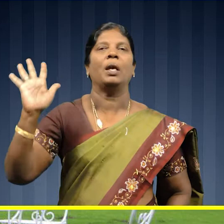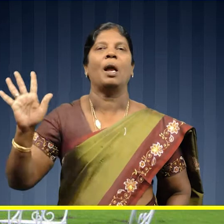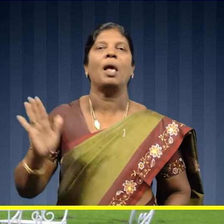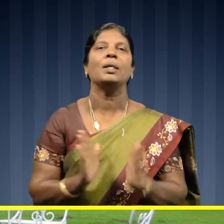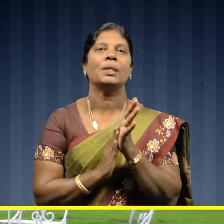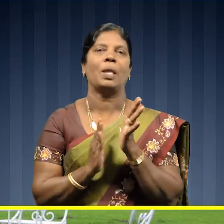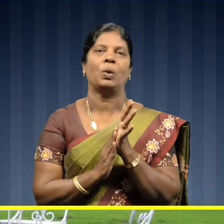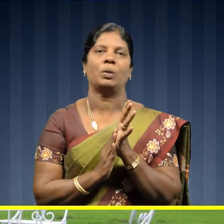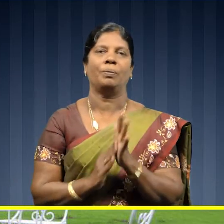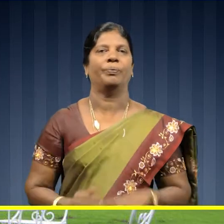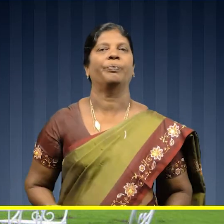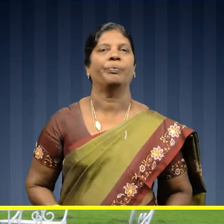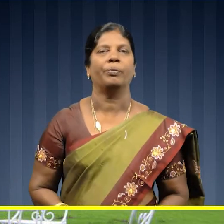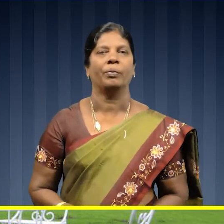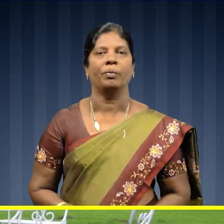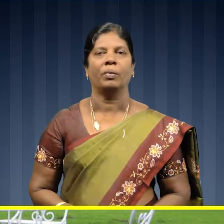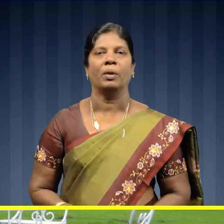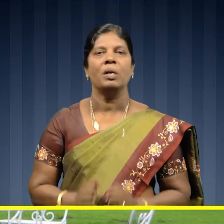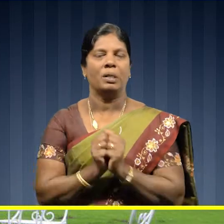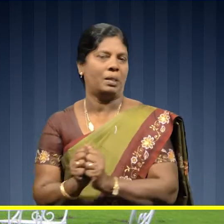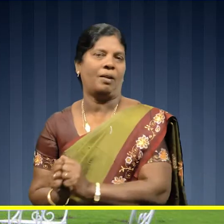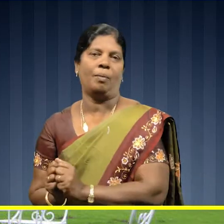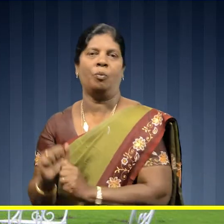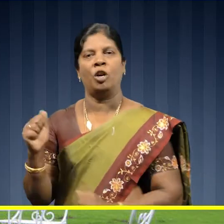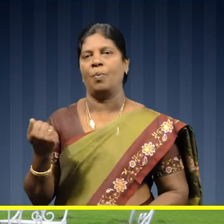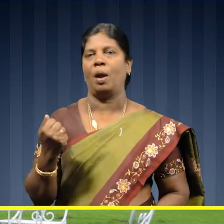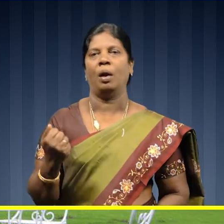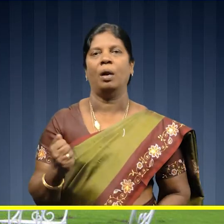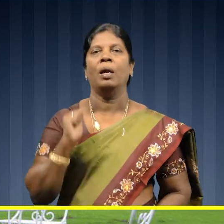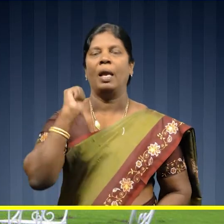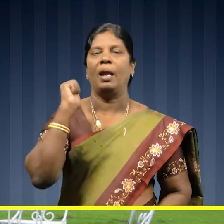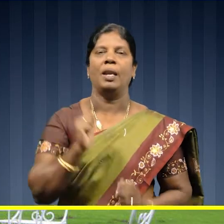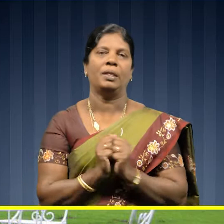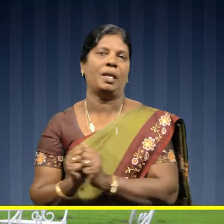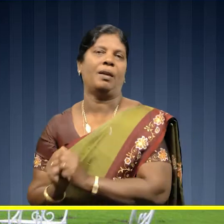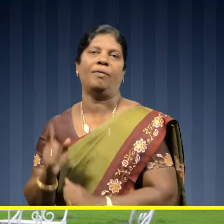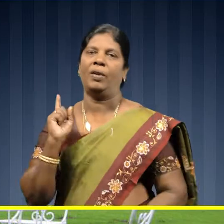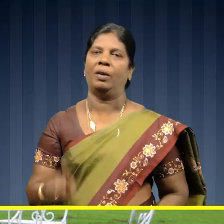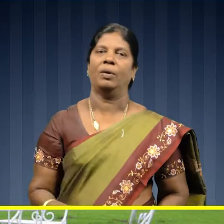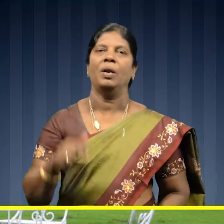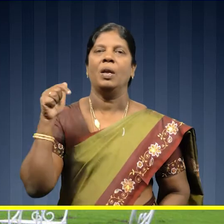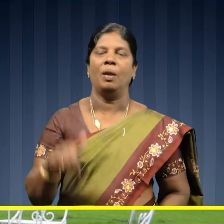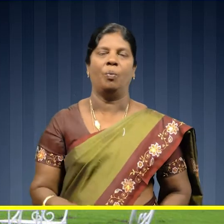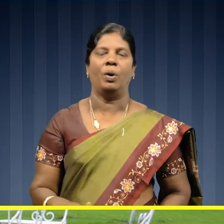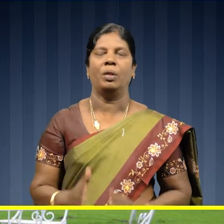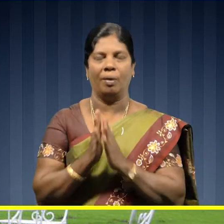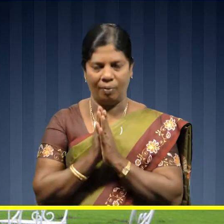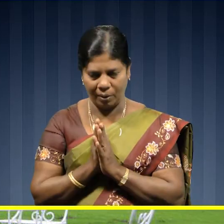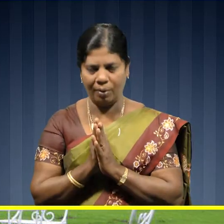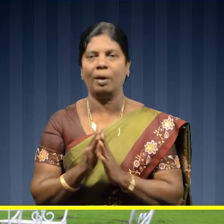ஒரு மன திருப்தியினாலே சந்தோஷத்தினாலே. செய்வீர்களா? என்ன செய்ய வேண்டும்